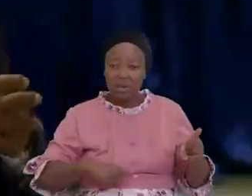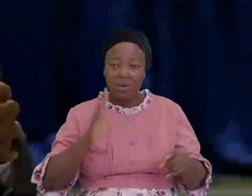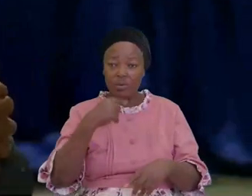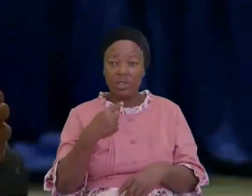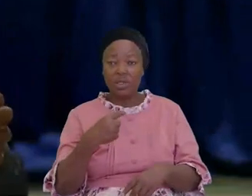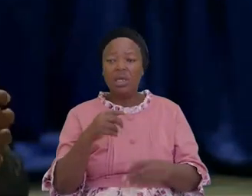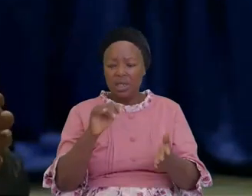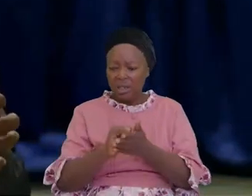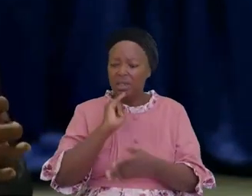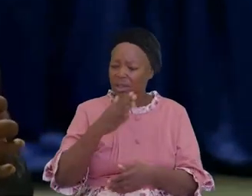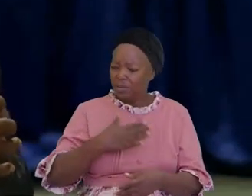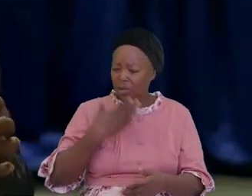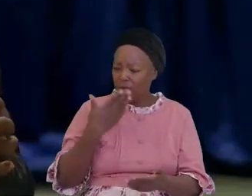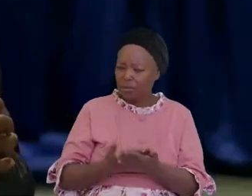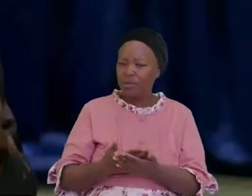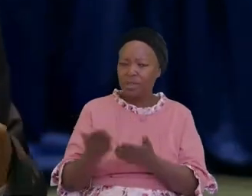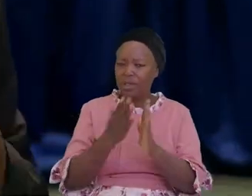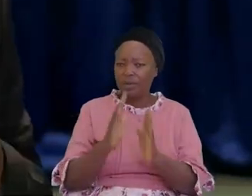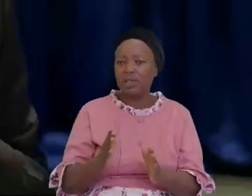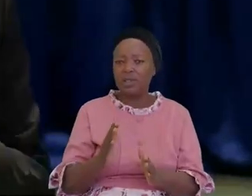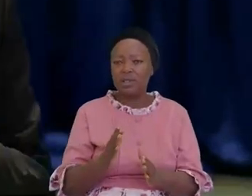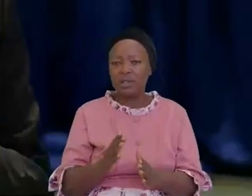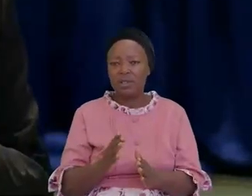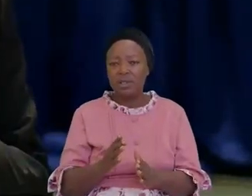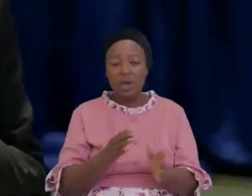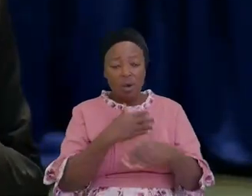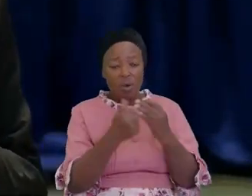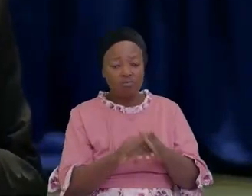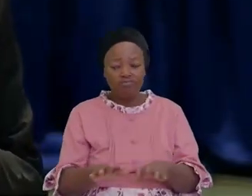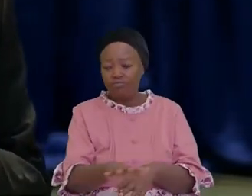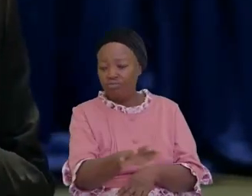C'est en ce moment que le Seigneur dira, l'Esprit de Dieu,